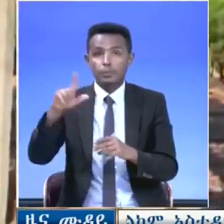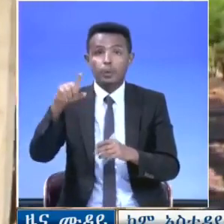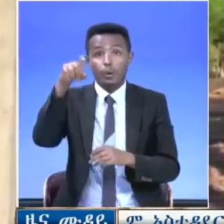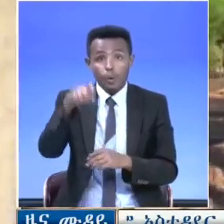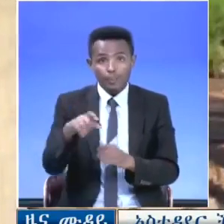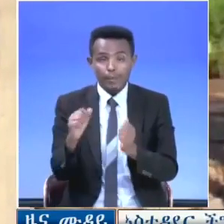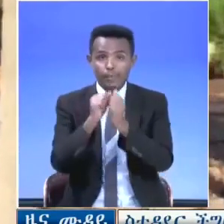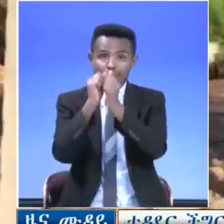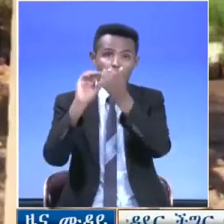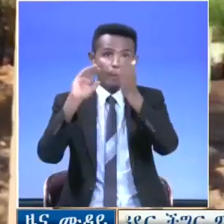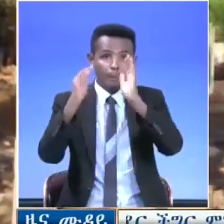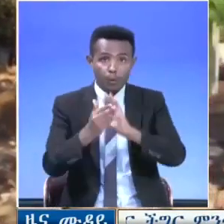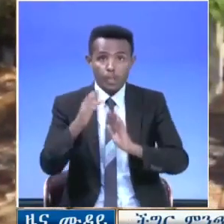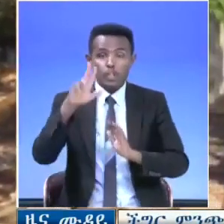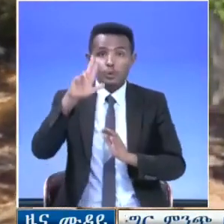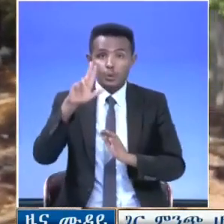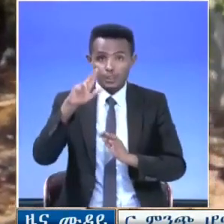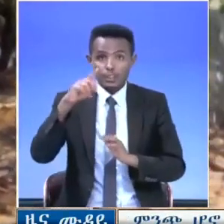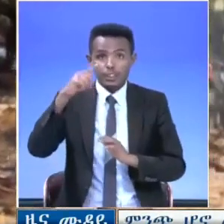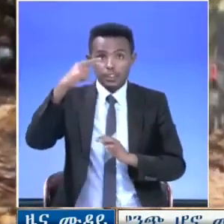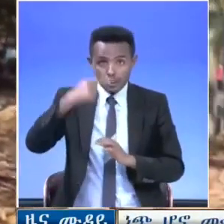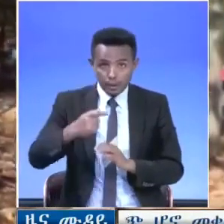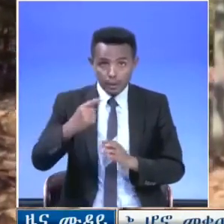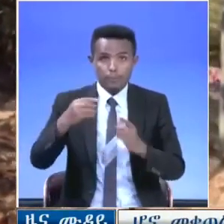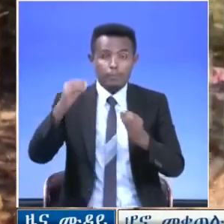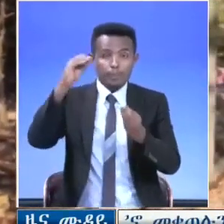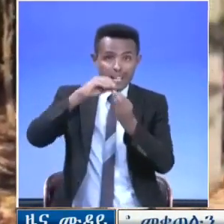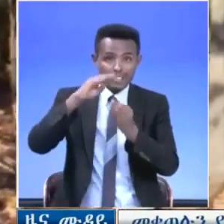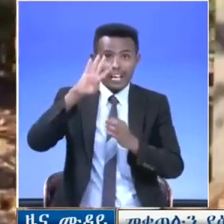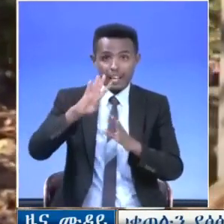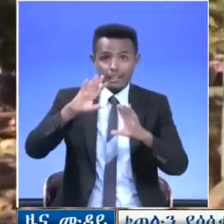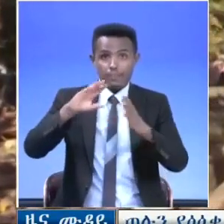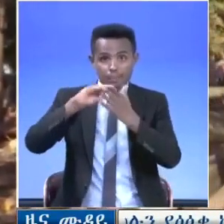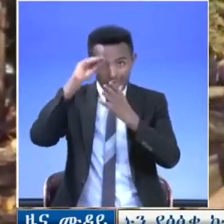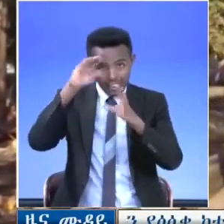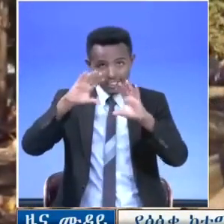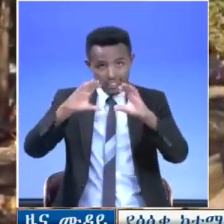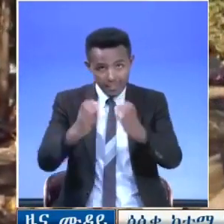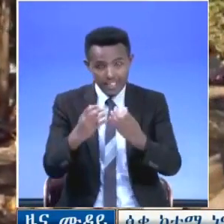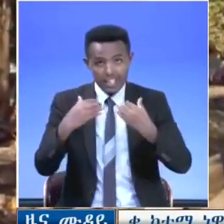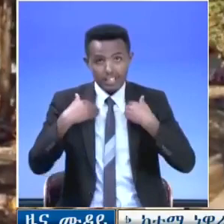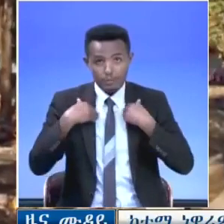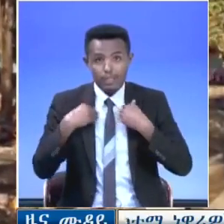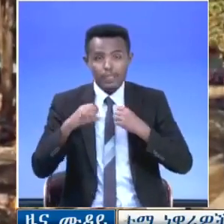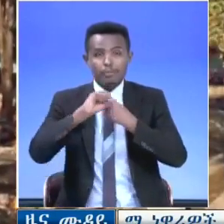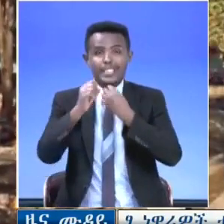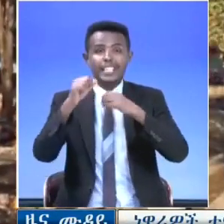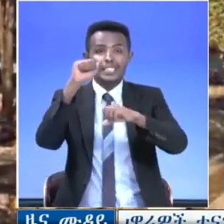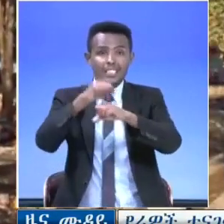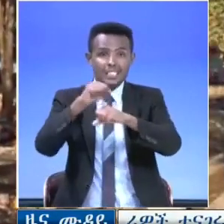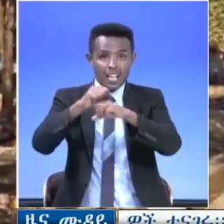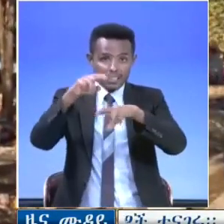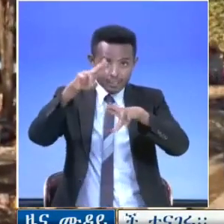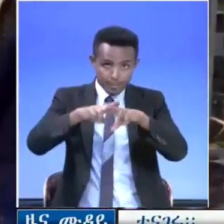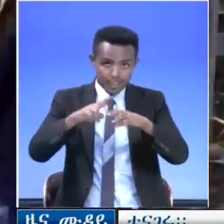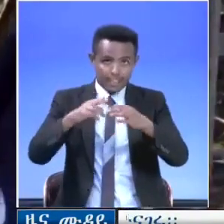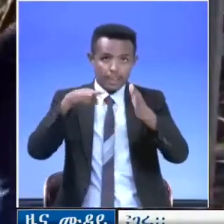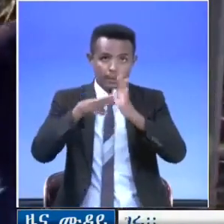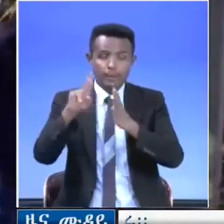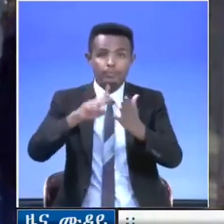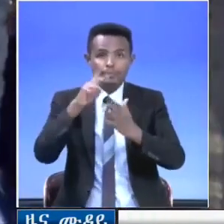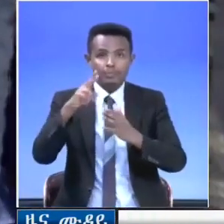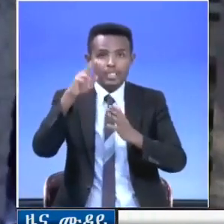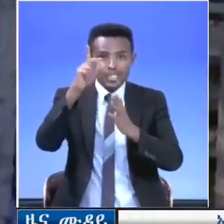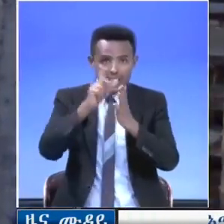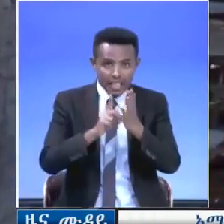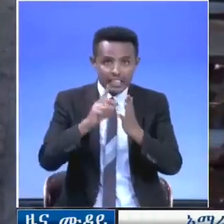በመሆን 3G+0 ወይም ደግሞ 4 መማሪያ ክላስ ያለውን ወደ ስራ መሰረት ድንጋይ ጥለን የገባንበት መርሃ ግብር አለ። የካቲት